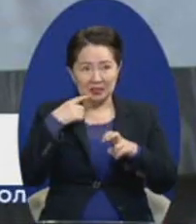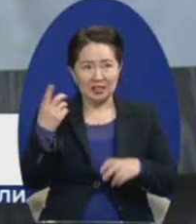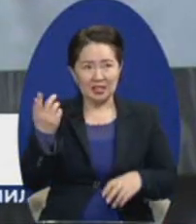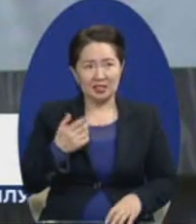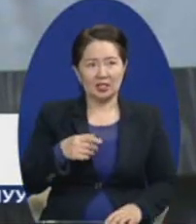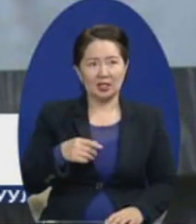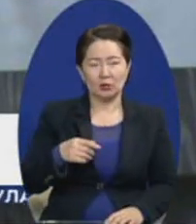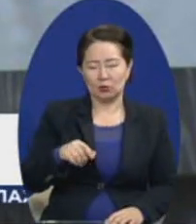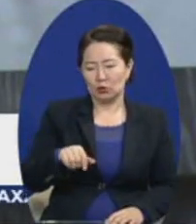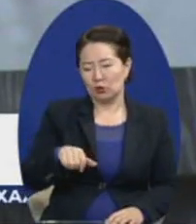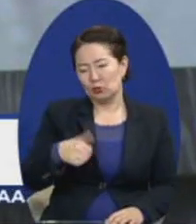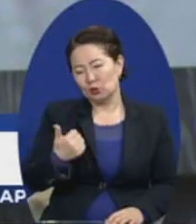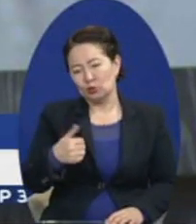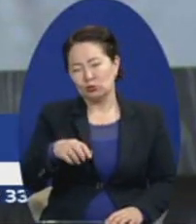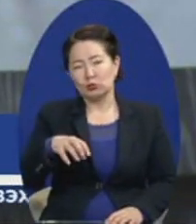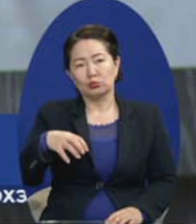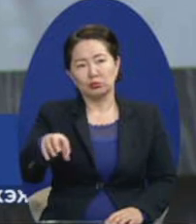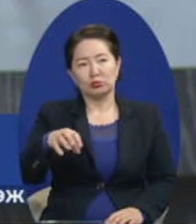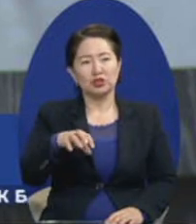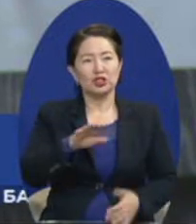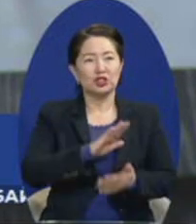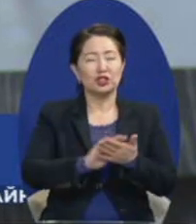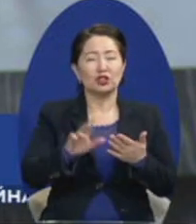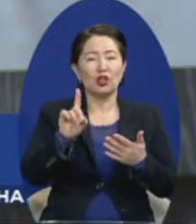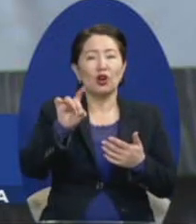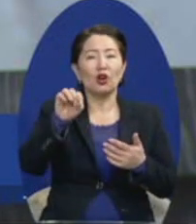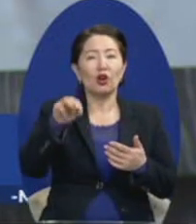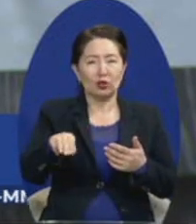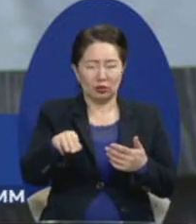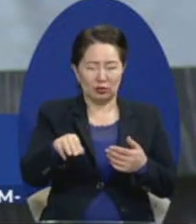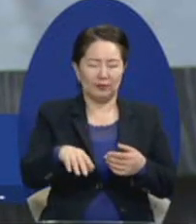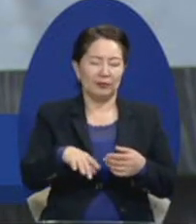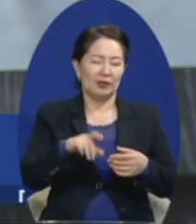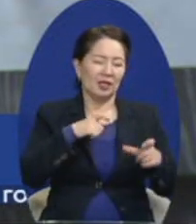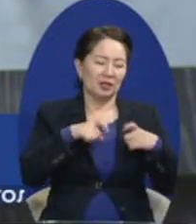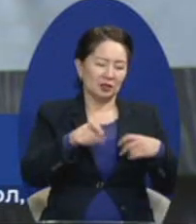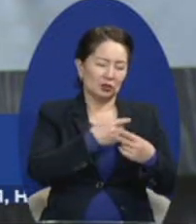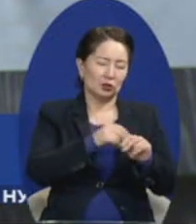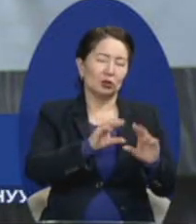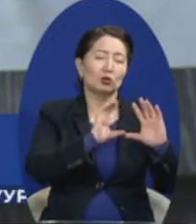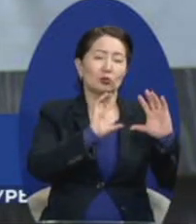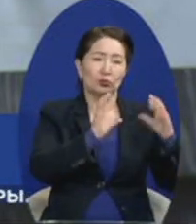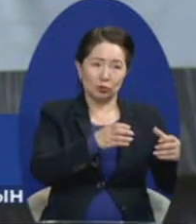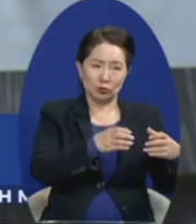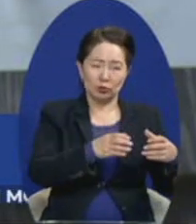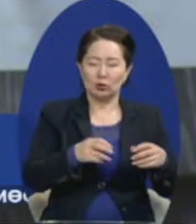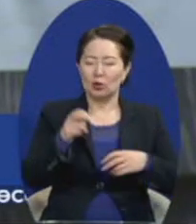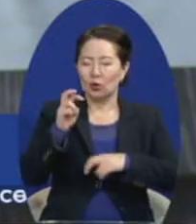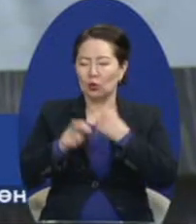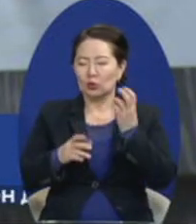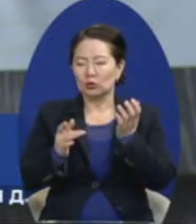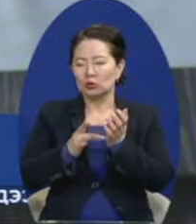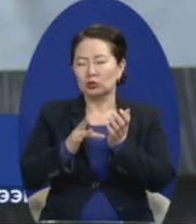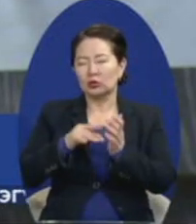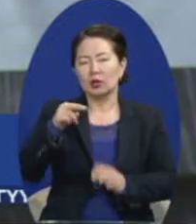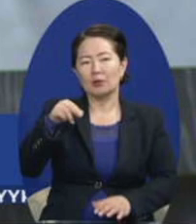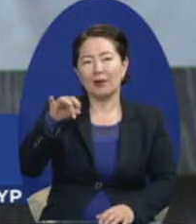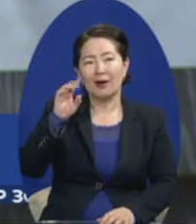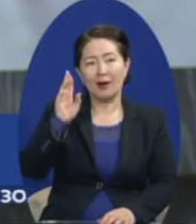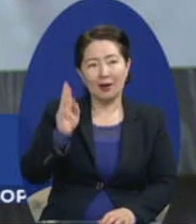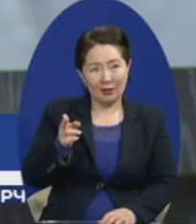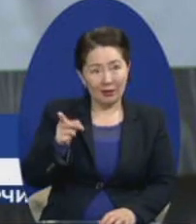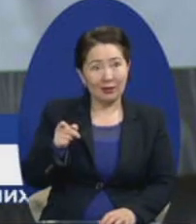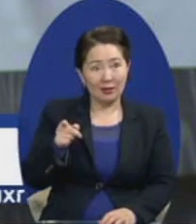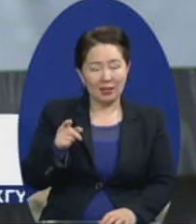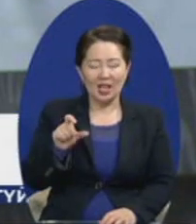Зэрэгэлдэх шинэ хотуудын эдийн засгийн чөлөөт хүсийн үйл төр технологийн паркийн дид